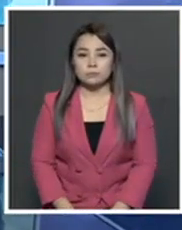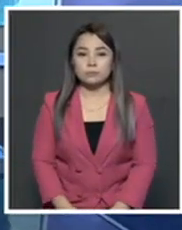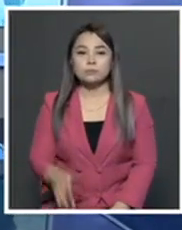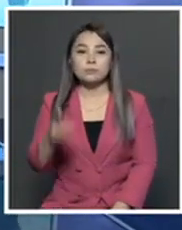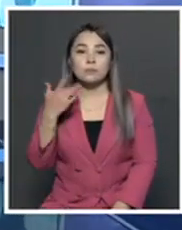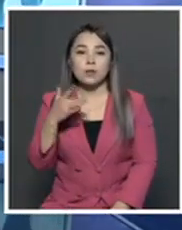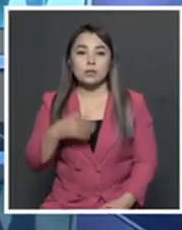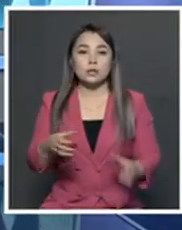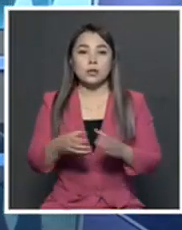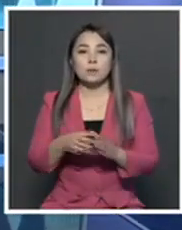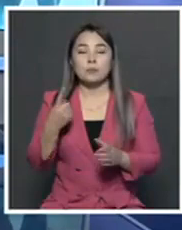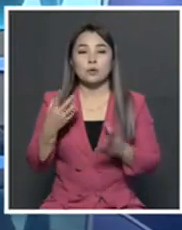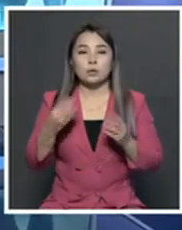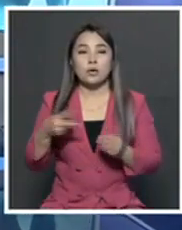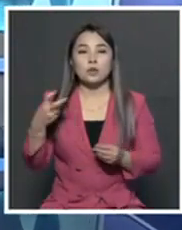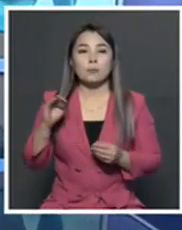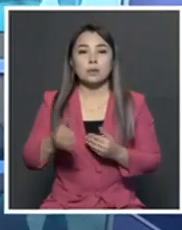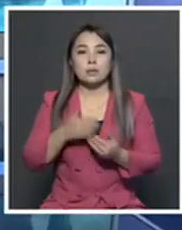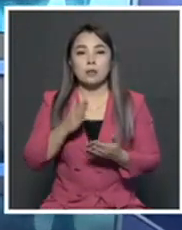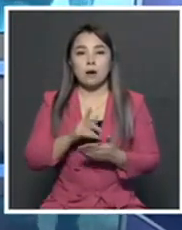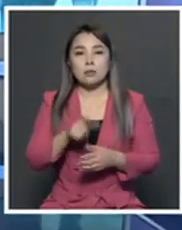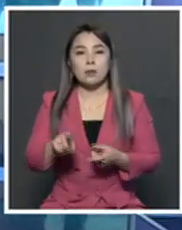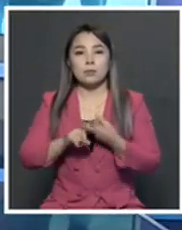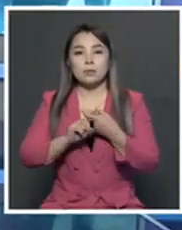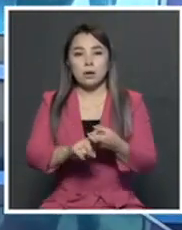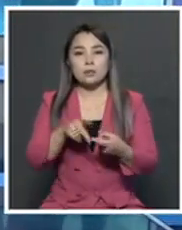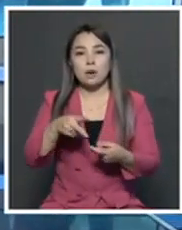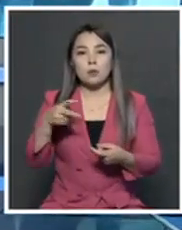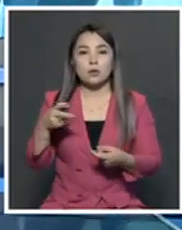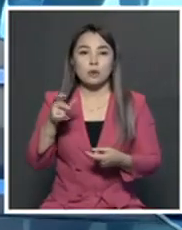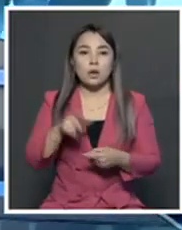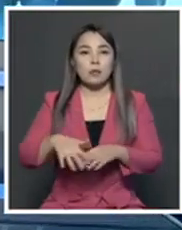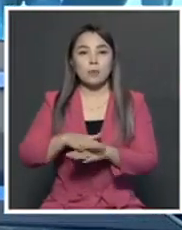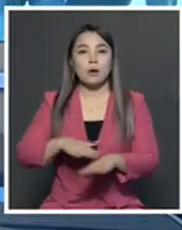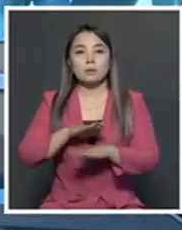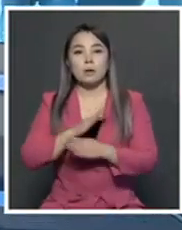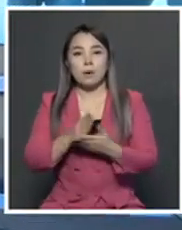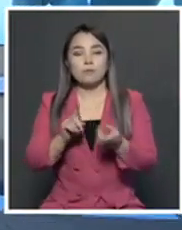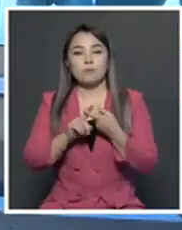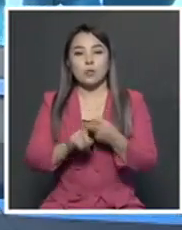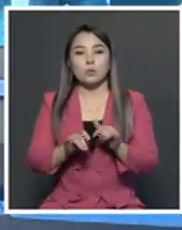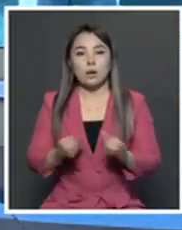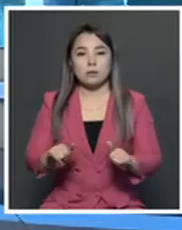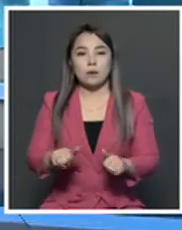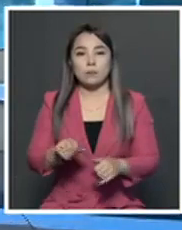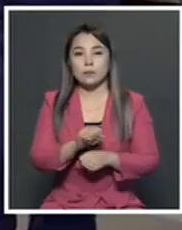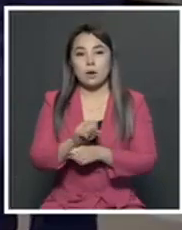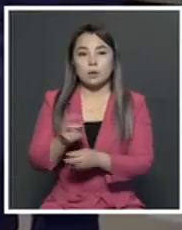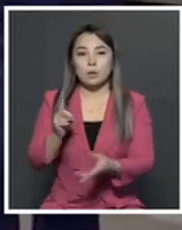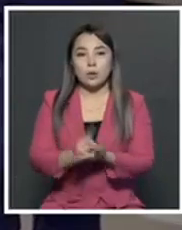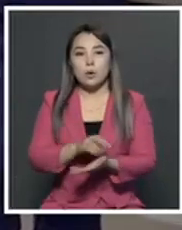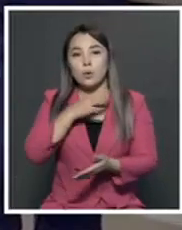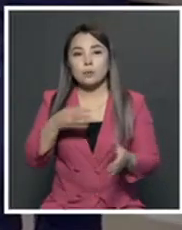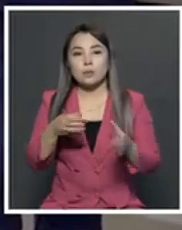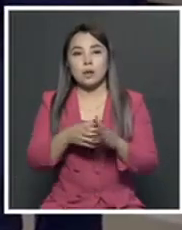Ақшта бір күнде 200 мыңнан астам адам коронавирус жұқтырып, 2200-дей қайтыс болды. Мереке қарсаңында вирустың таралуын тежеу үшін көптеген